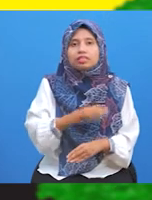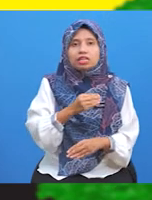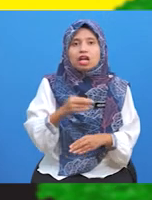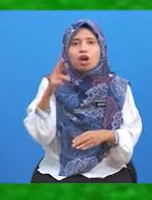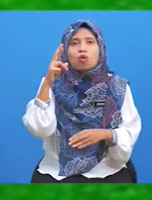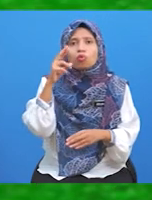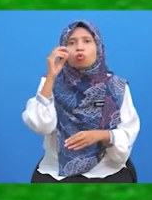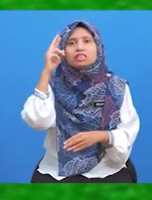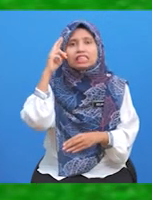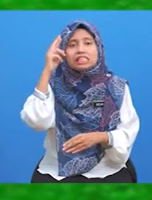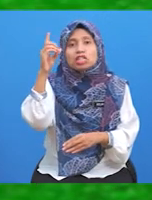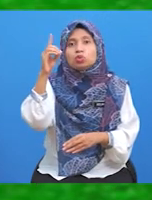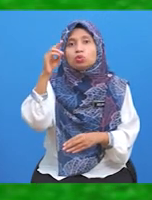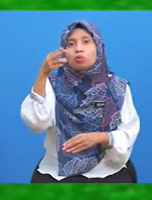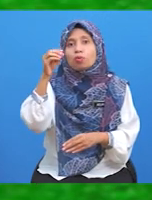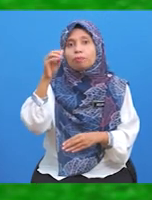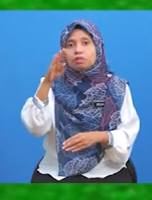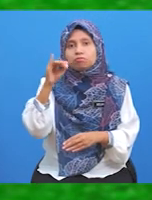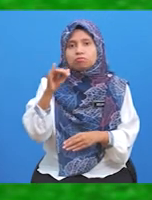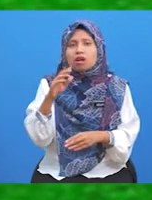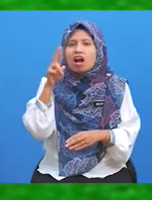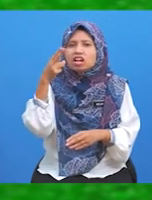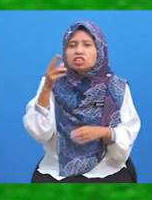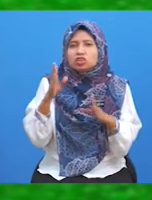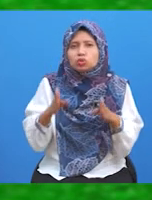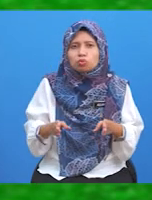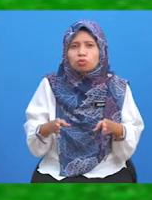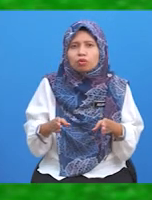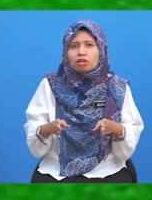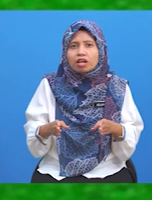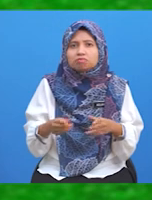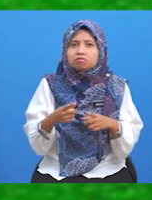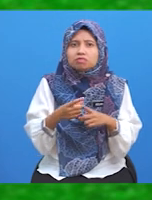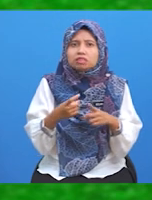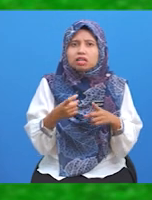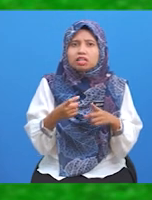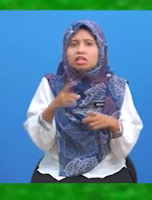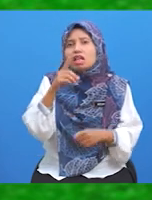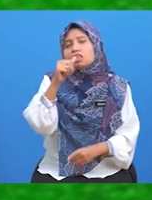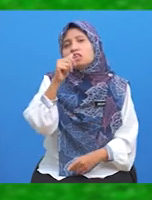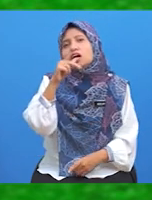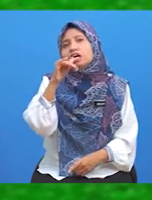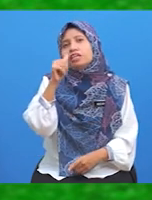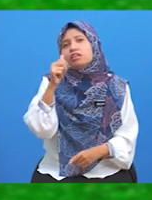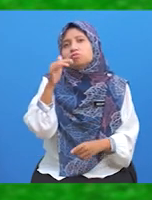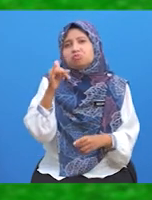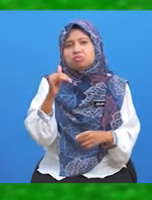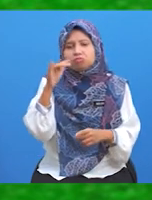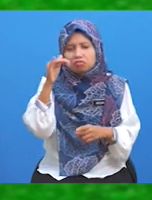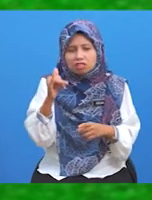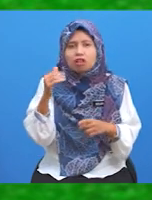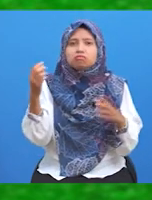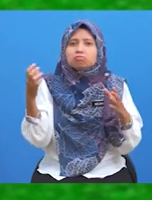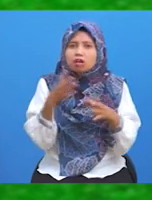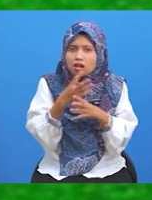perjuangan tersebut, hanya orang Melayu dan sebahagian sahaja daripada orang Dayak yang sanggup bergadai nyawa untuk